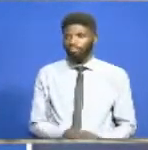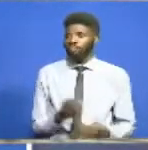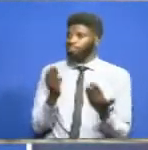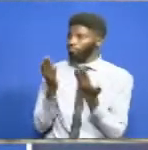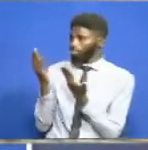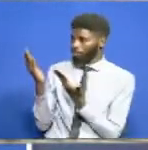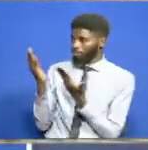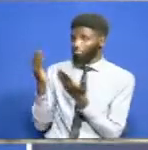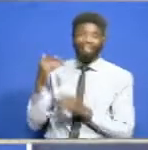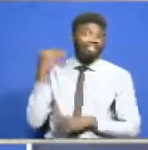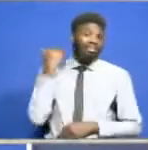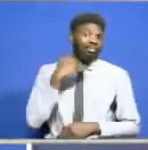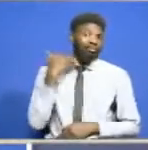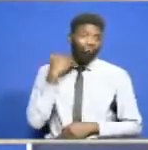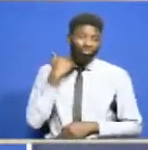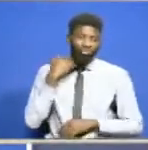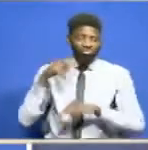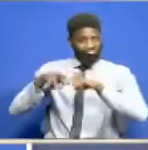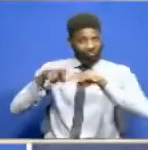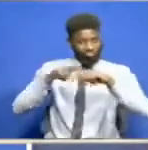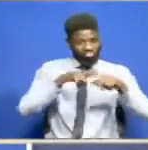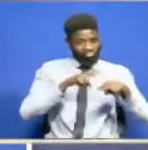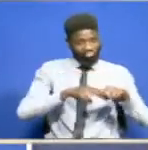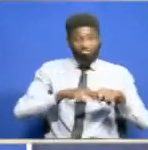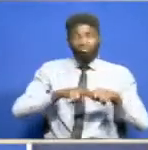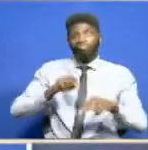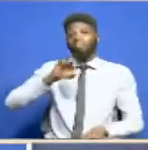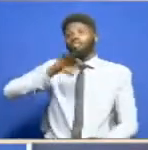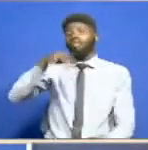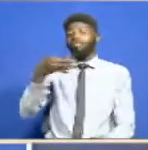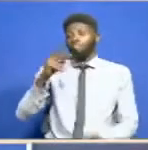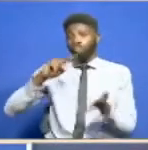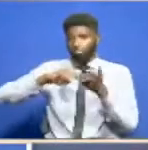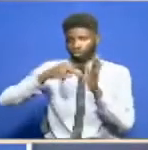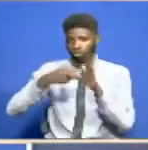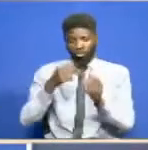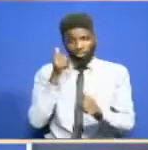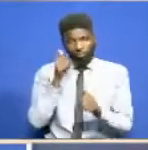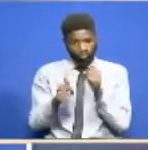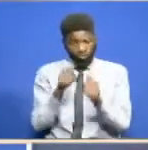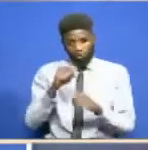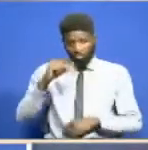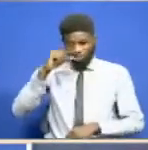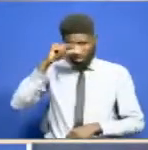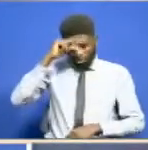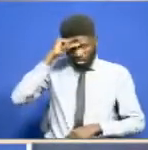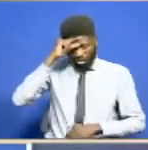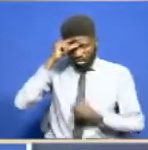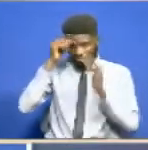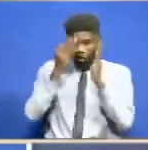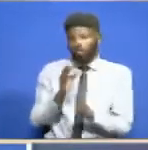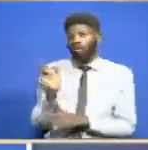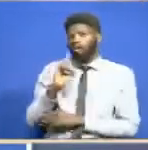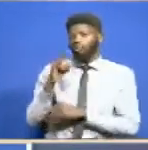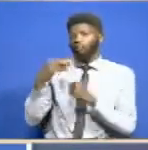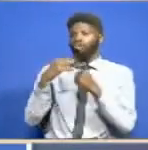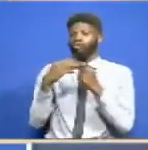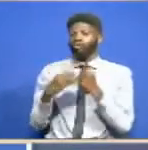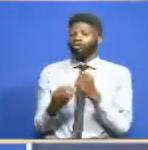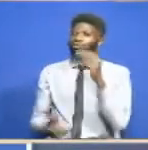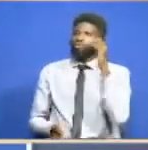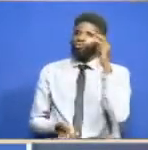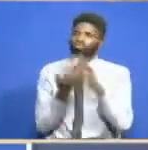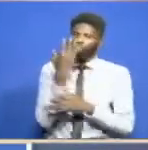Uwanja wa Dandora wenye viti 3,000 ulikuwa mradi ambao ulizinduliwa na gavana wa Nairobi Mike Mbuvi Sonko